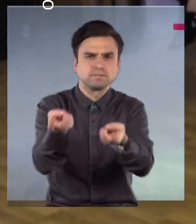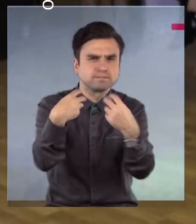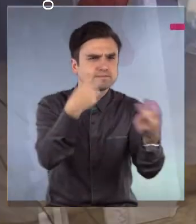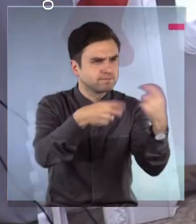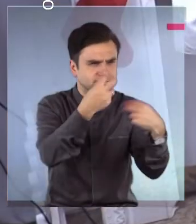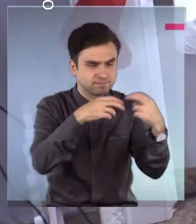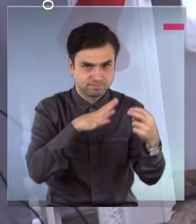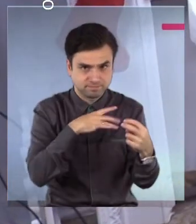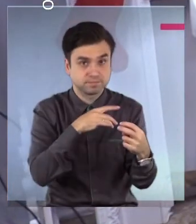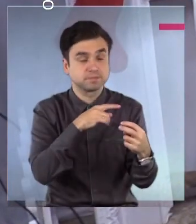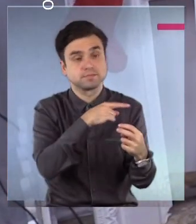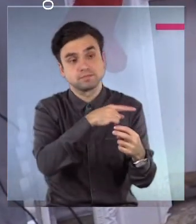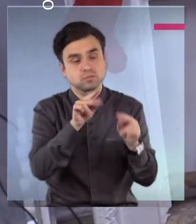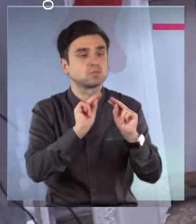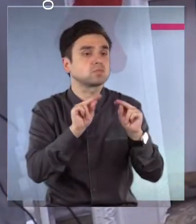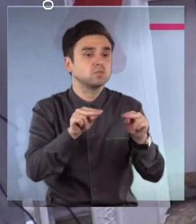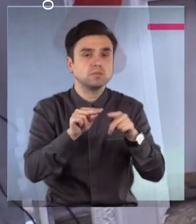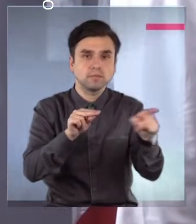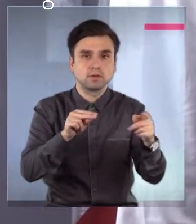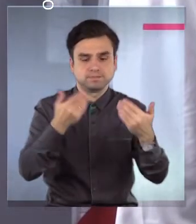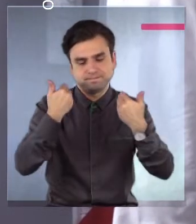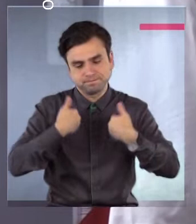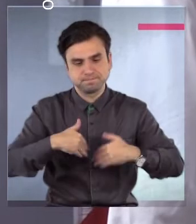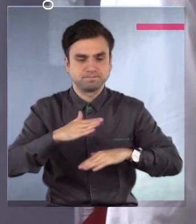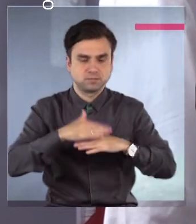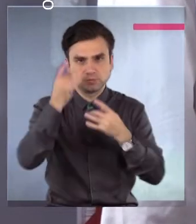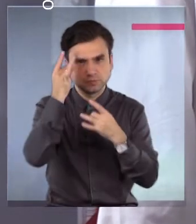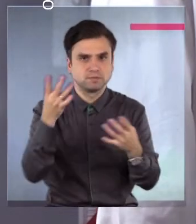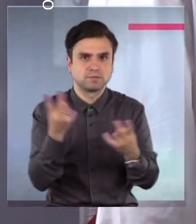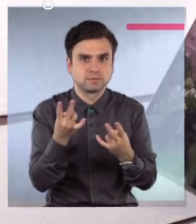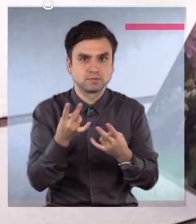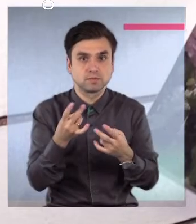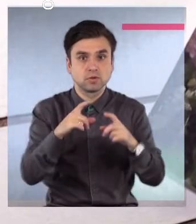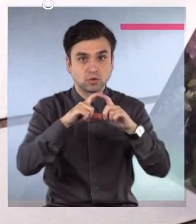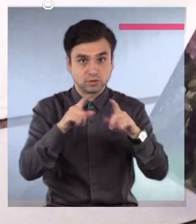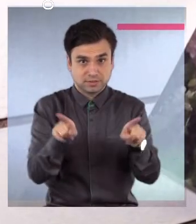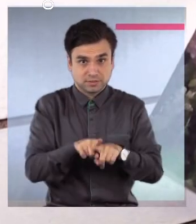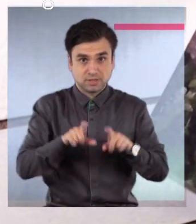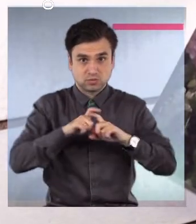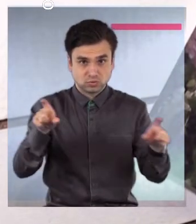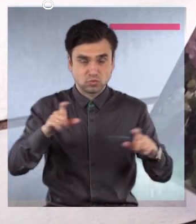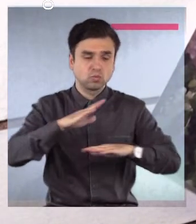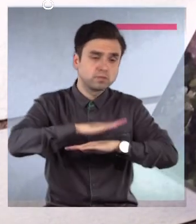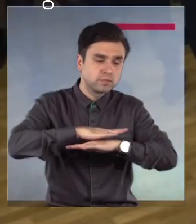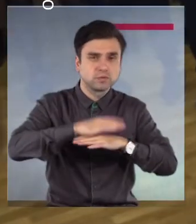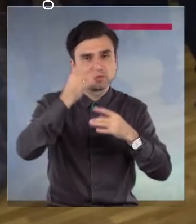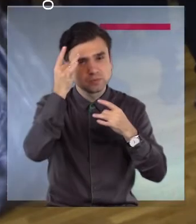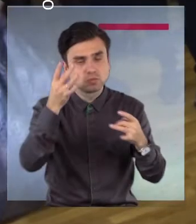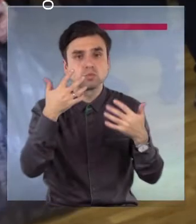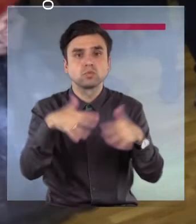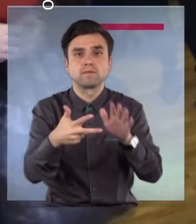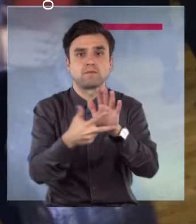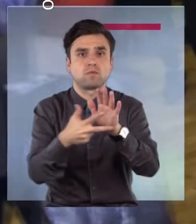як профорієнтаційний захід, відбувається вже восьме, розрахована перш за все на те, аби виховати не тільки